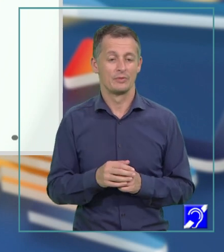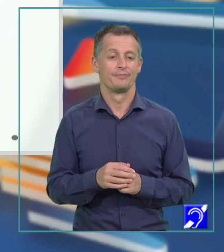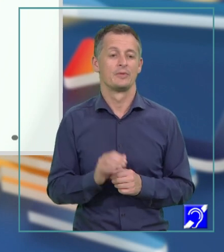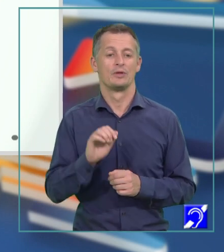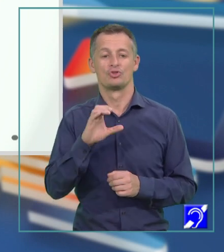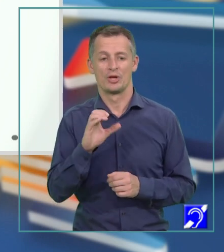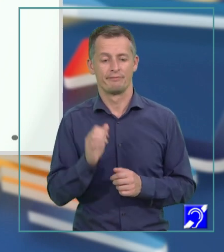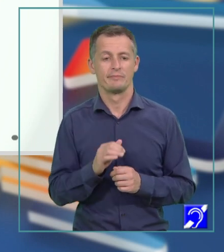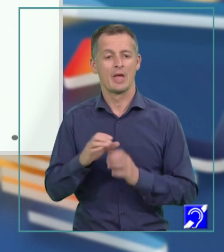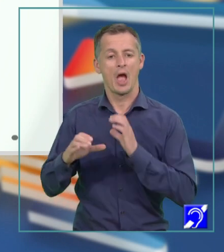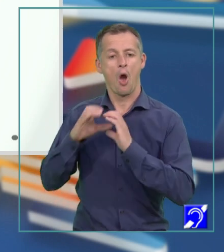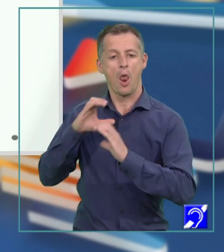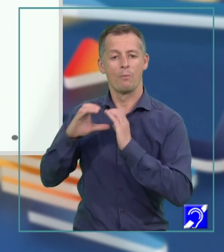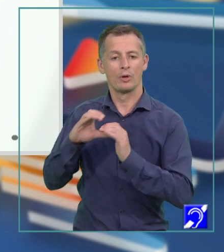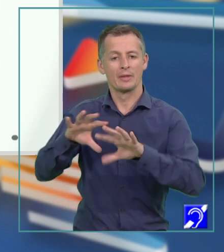colaborat împreună.